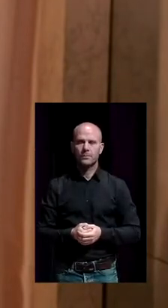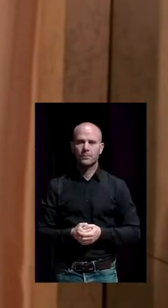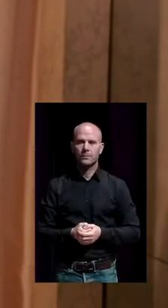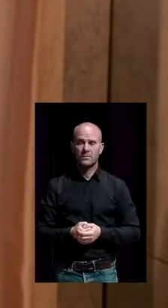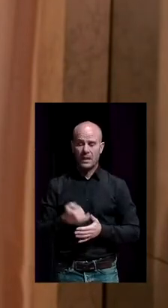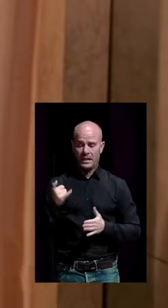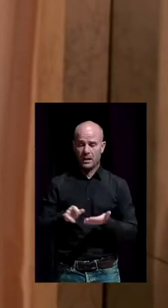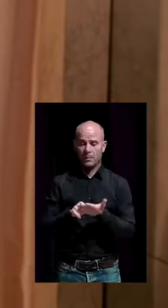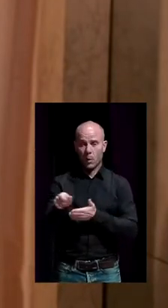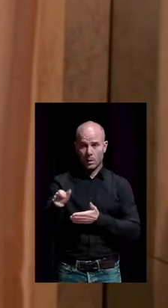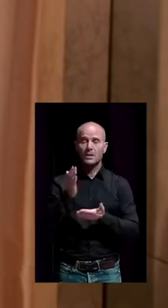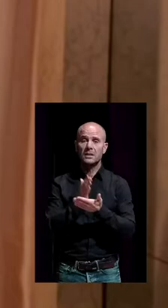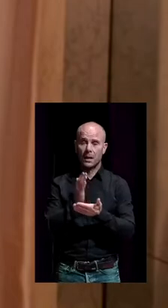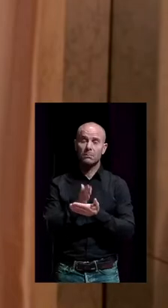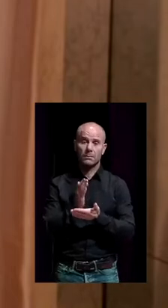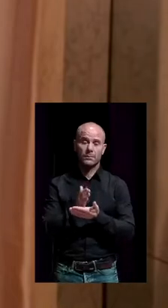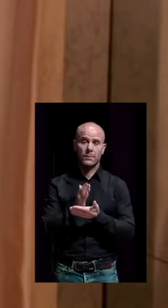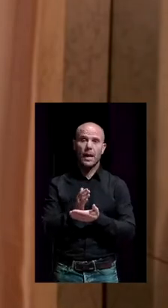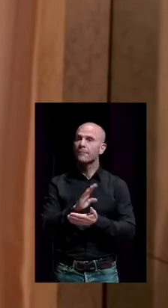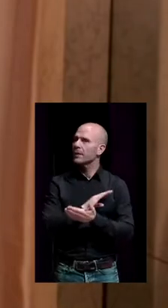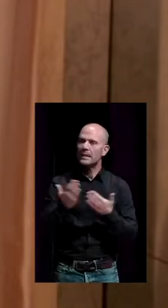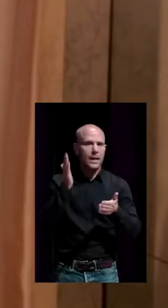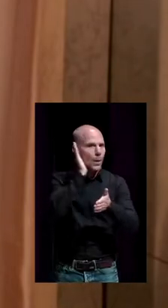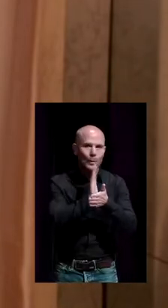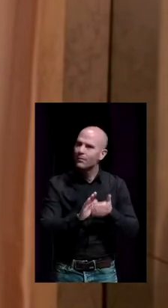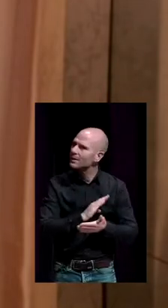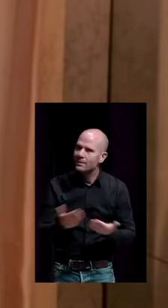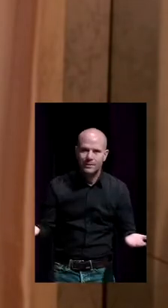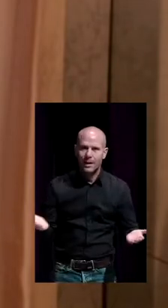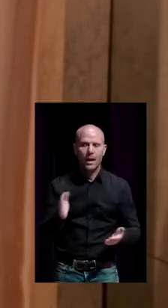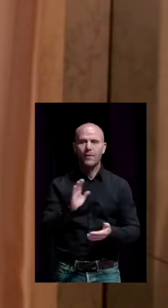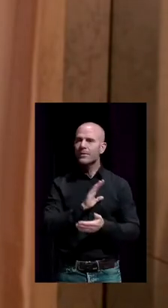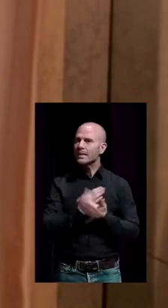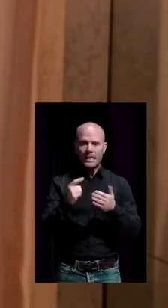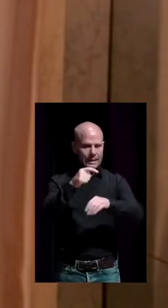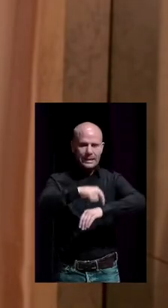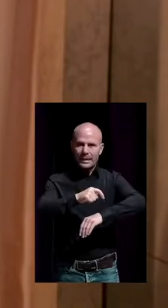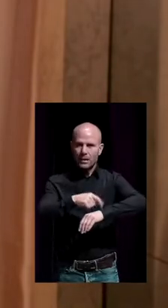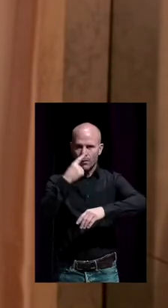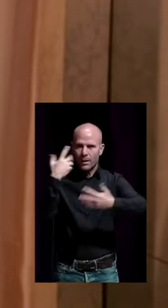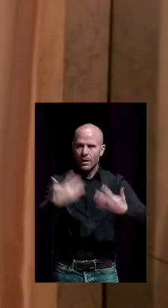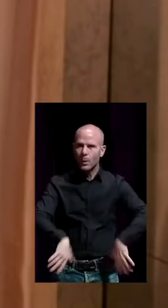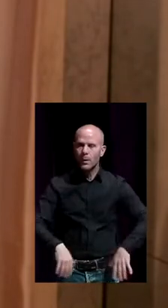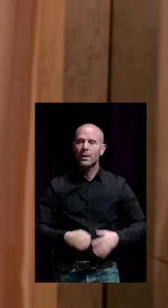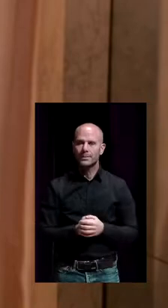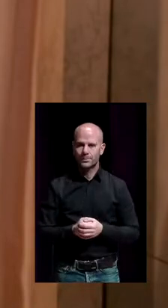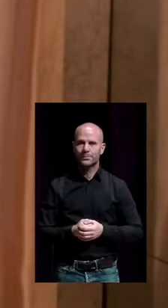som står i rapporten. Det finns inga ursäkter och det finns ingen tid att förlora.